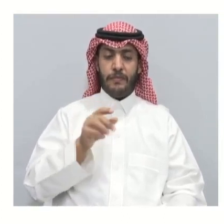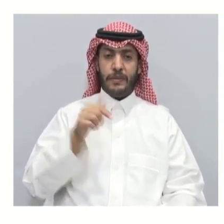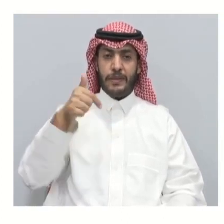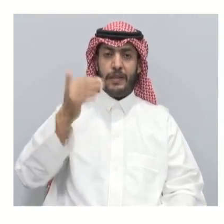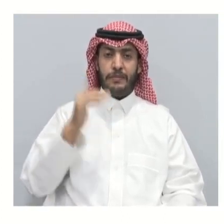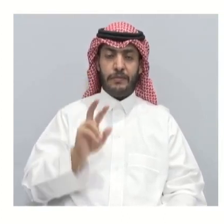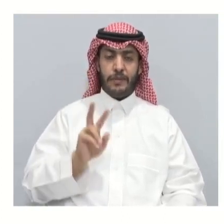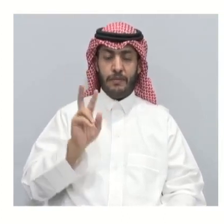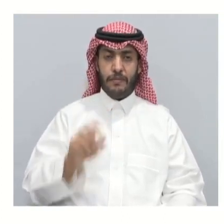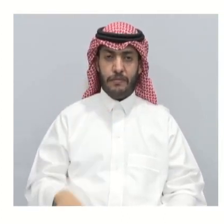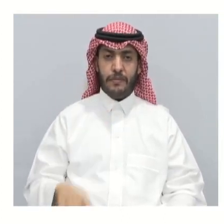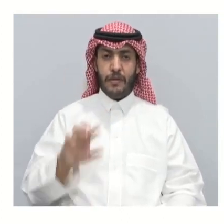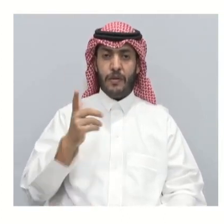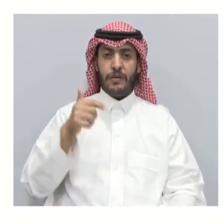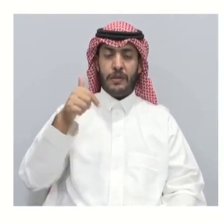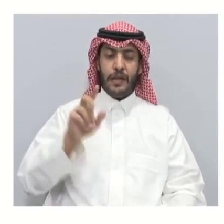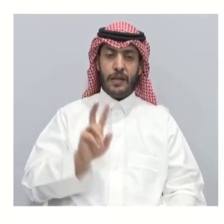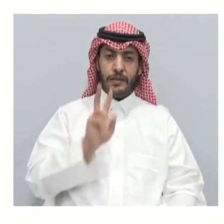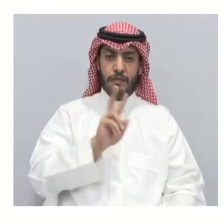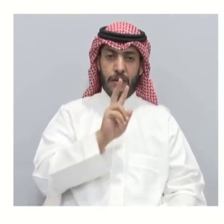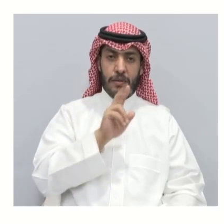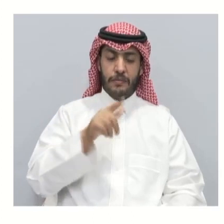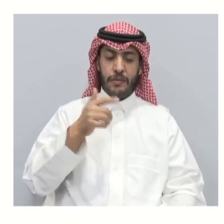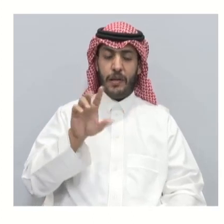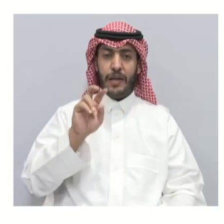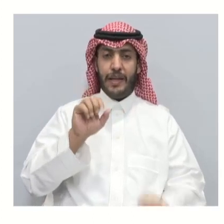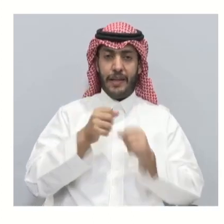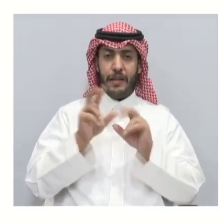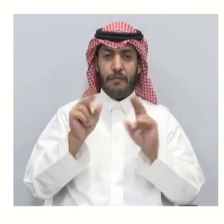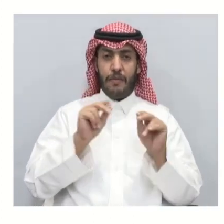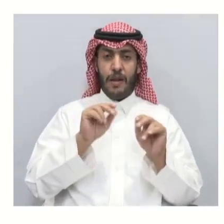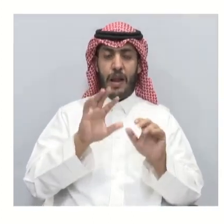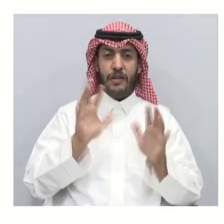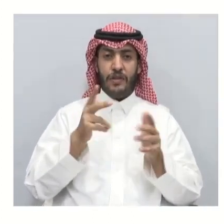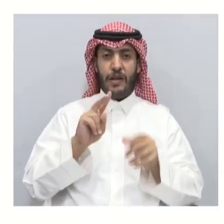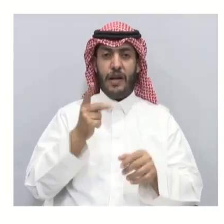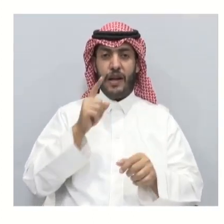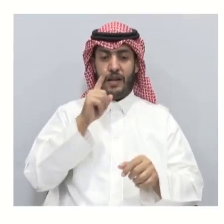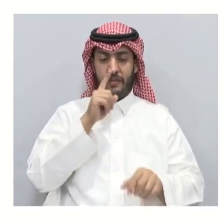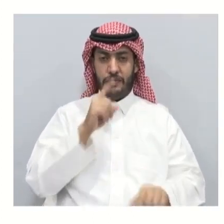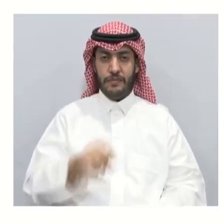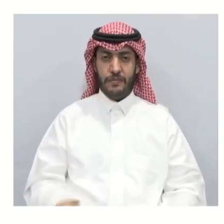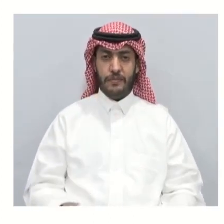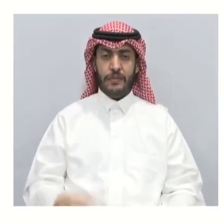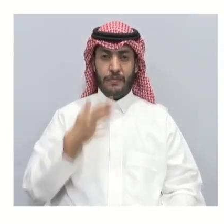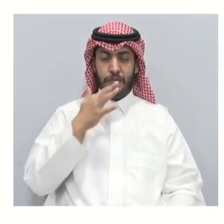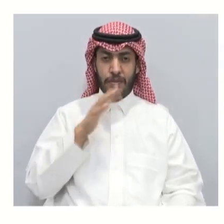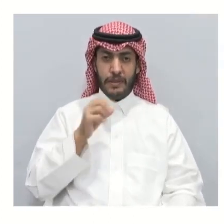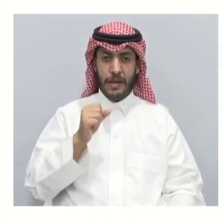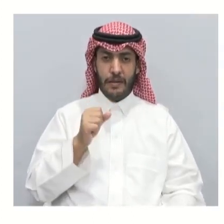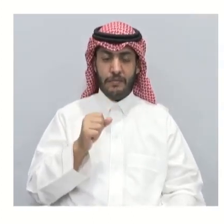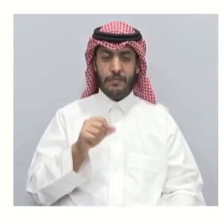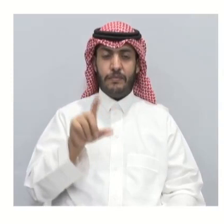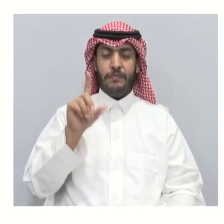سته على سبعه او سته اسباع هو الكسر الذي يمثل عدد الاشياء غير الصفراء سهله يا